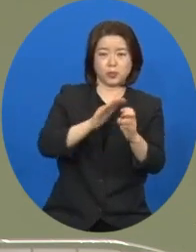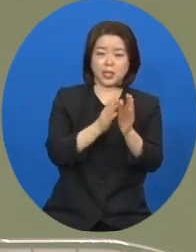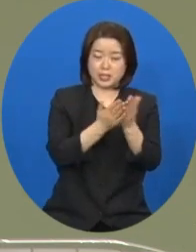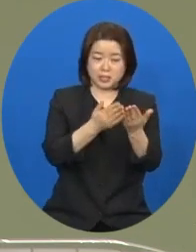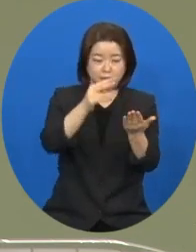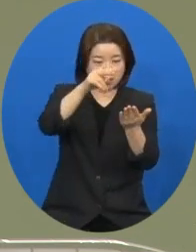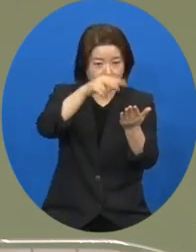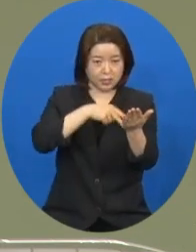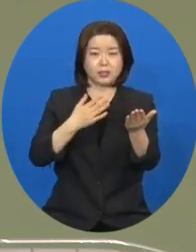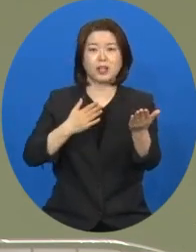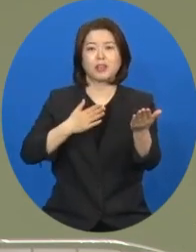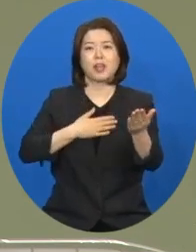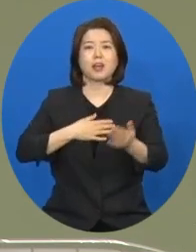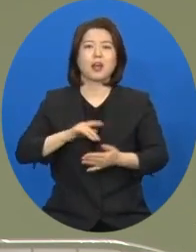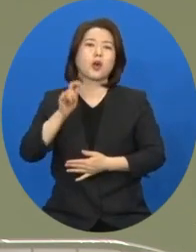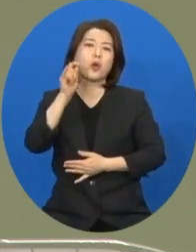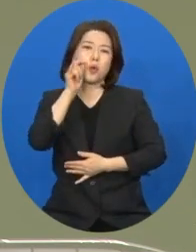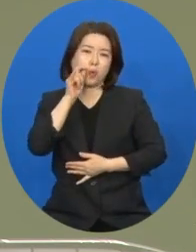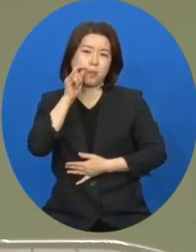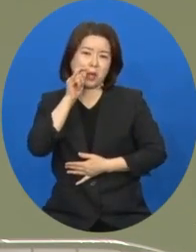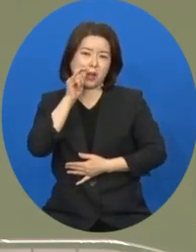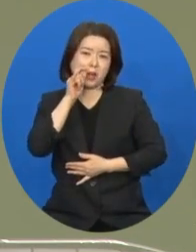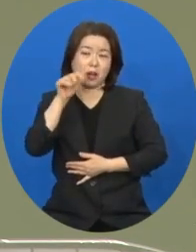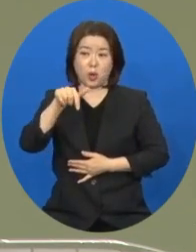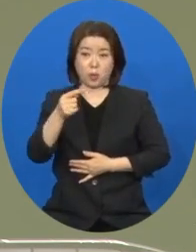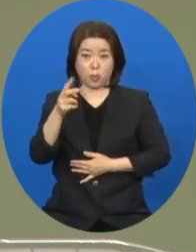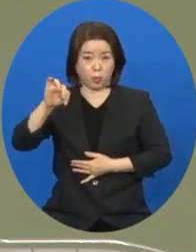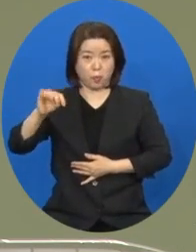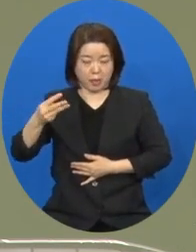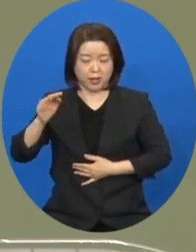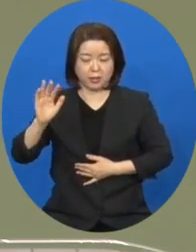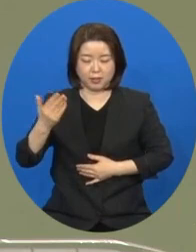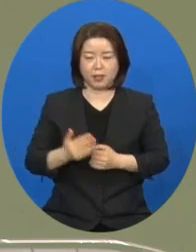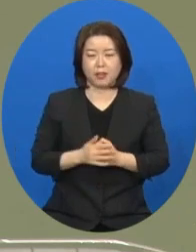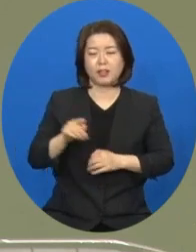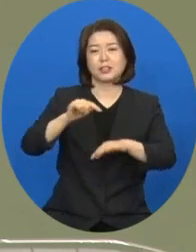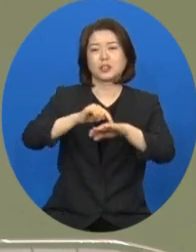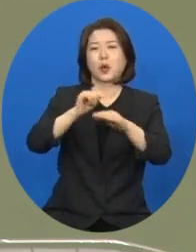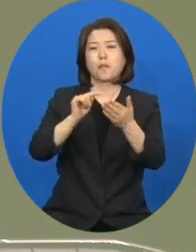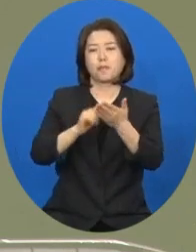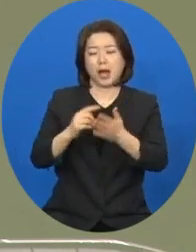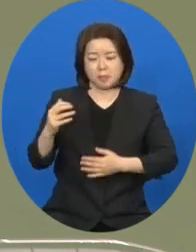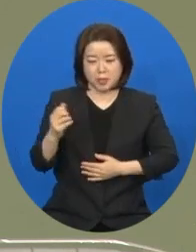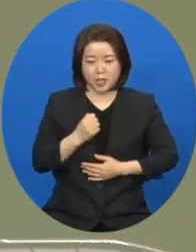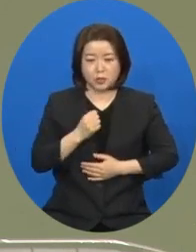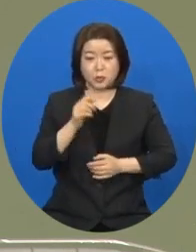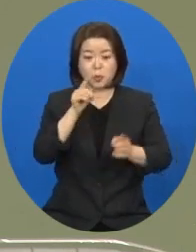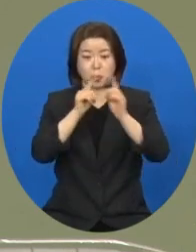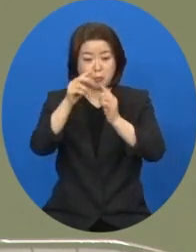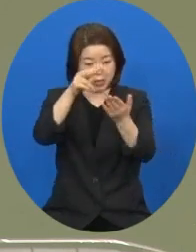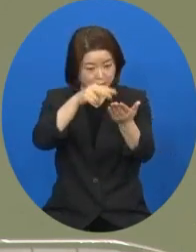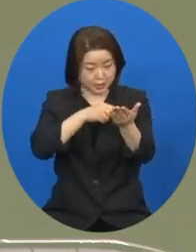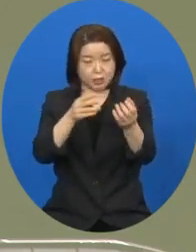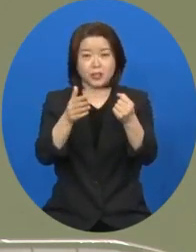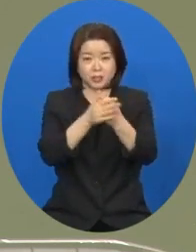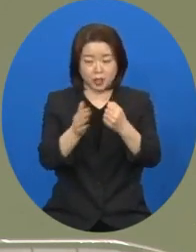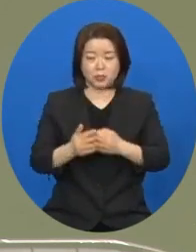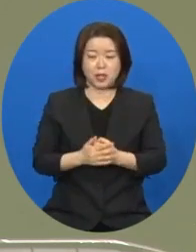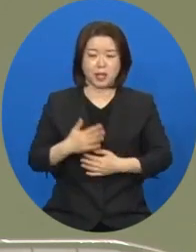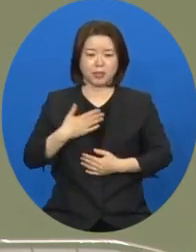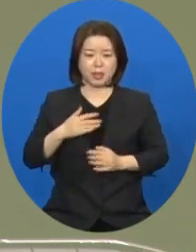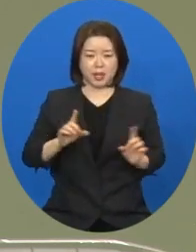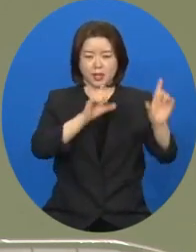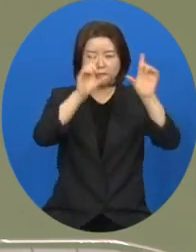내가 고멜입니다. 그런 마음으로 말씀을 보았기에 말씀의 삶을